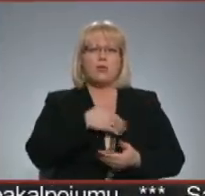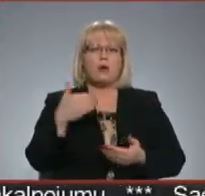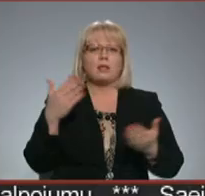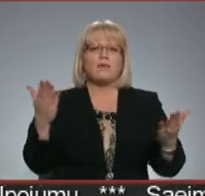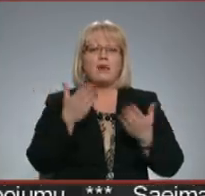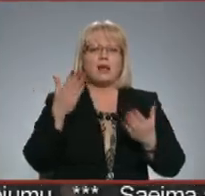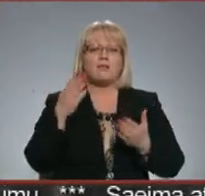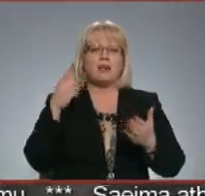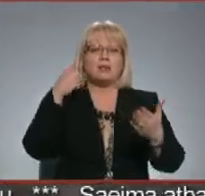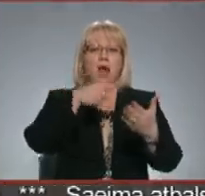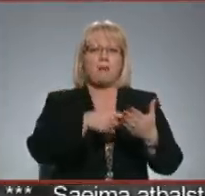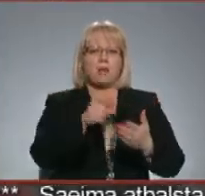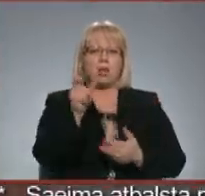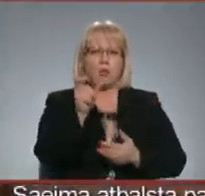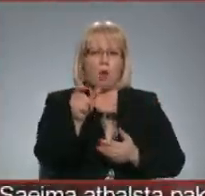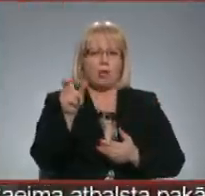trāpīt lodis.